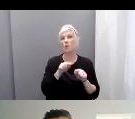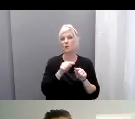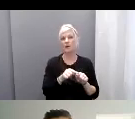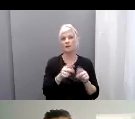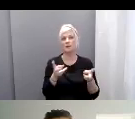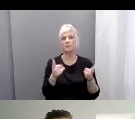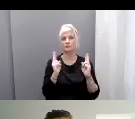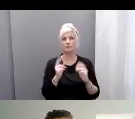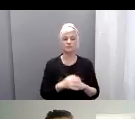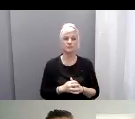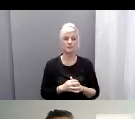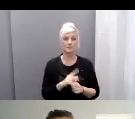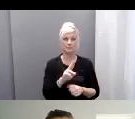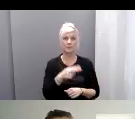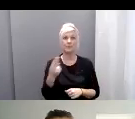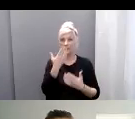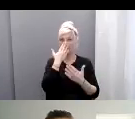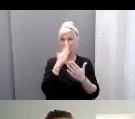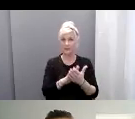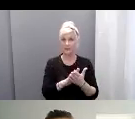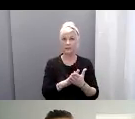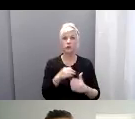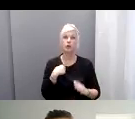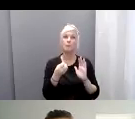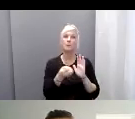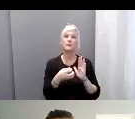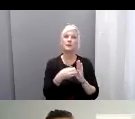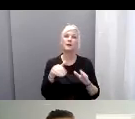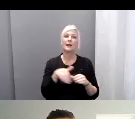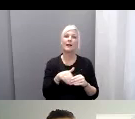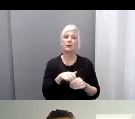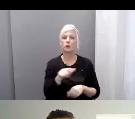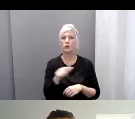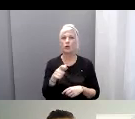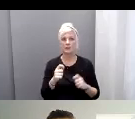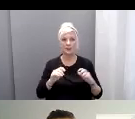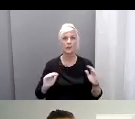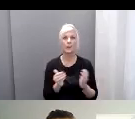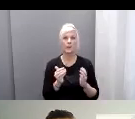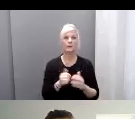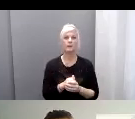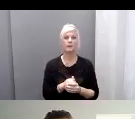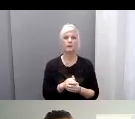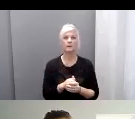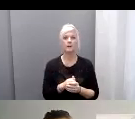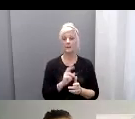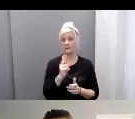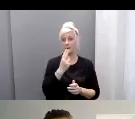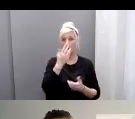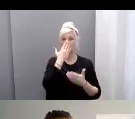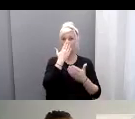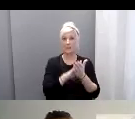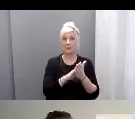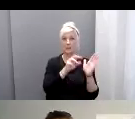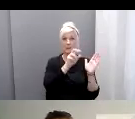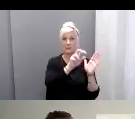Och då kan vi gå till nästa bild där jag beskriver deltagarna lite kort. Och här visar jag en bild där det finns